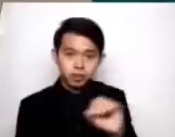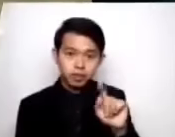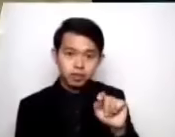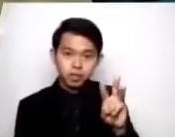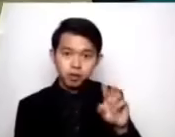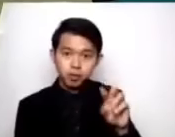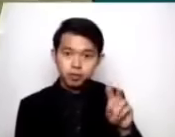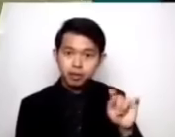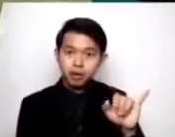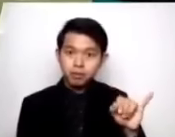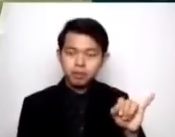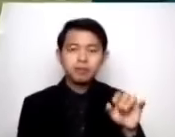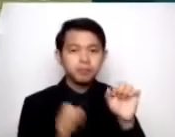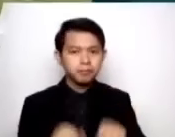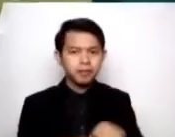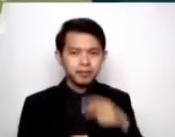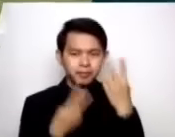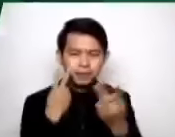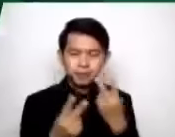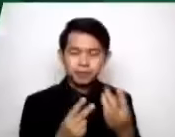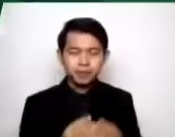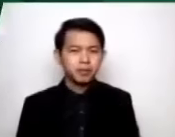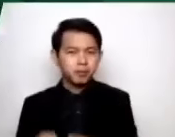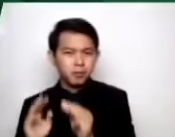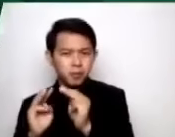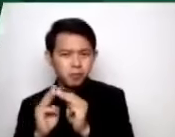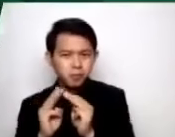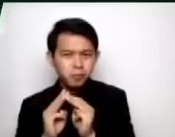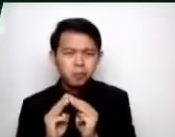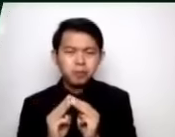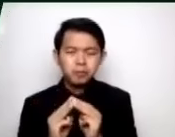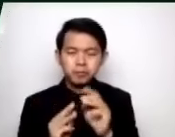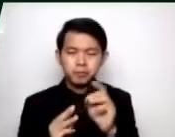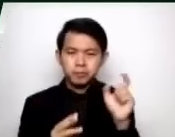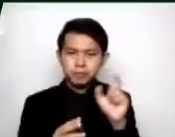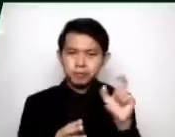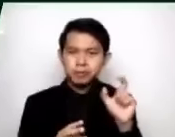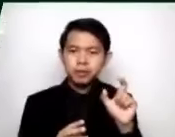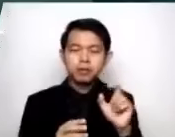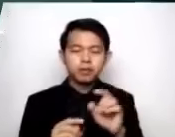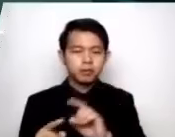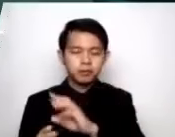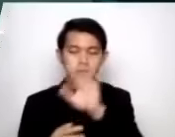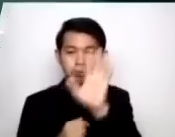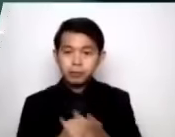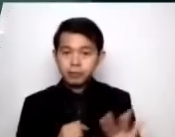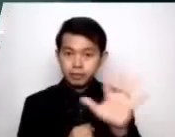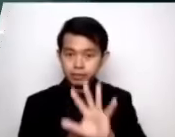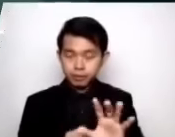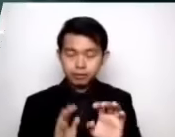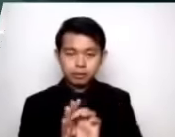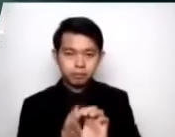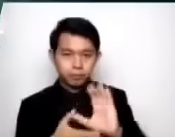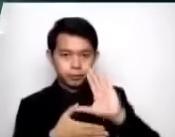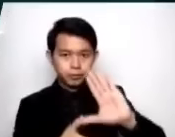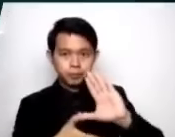pagiging Muslim region ang iba't ibang moske tulad ng makulay na moske sa Zamboanga City, Geras Mosque sa